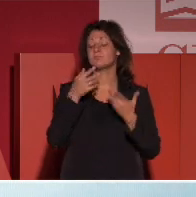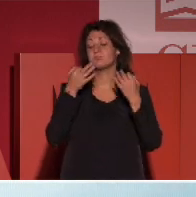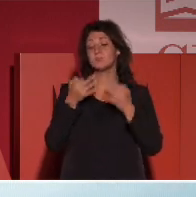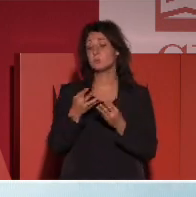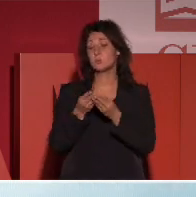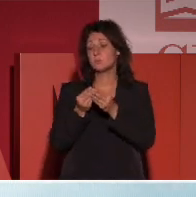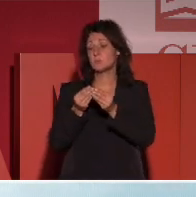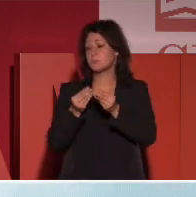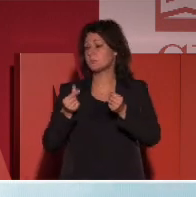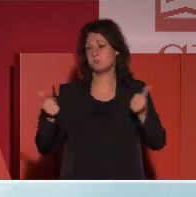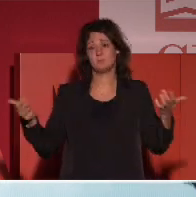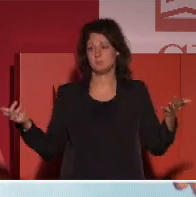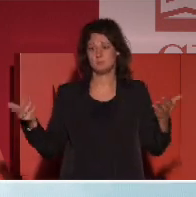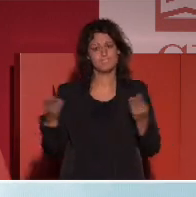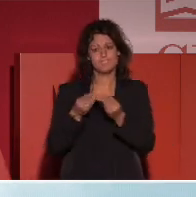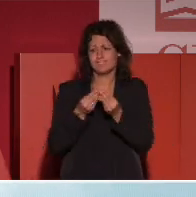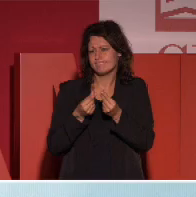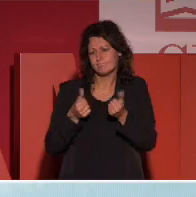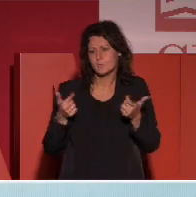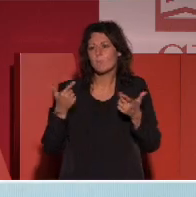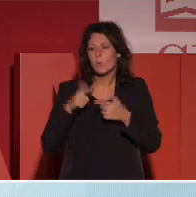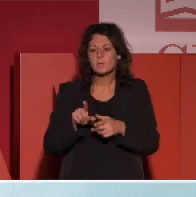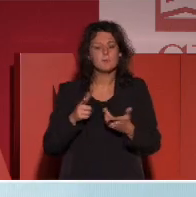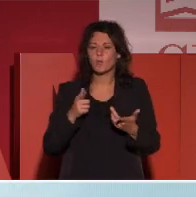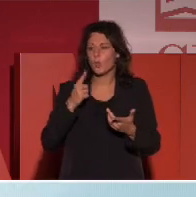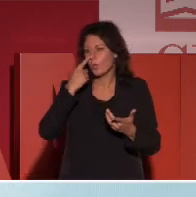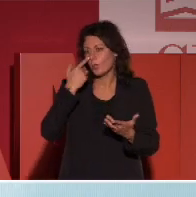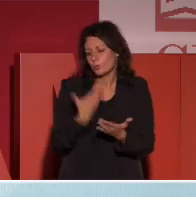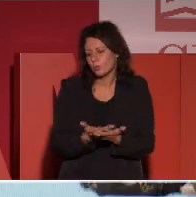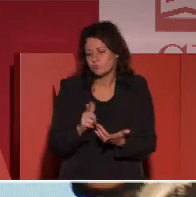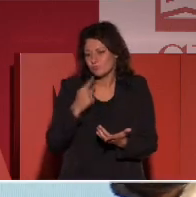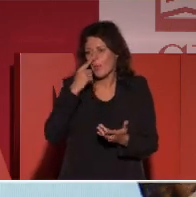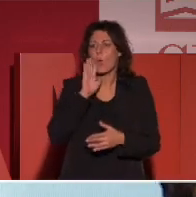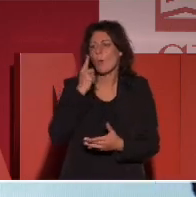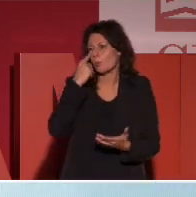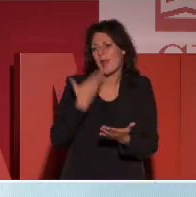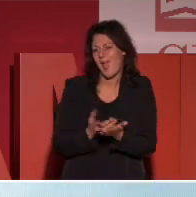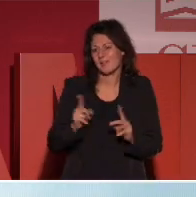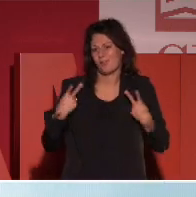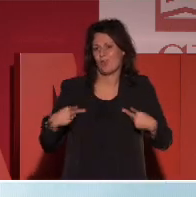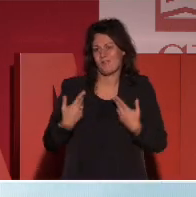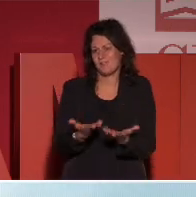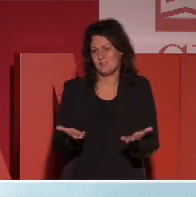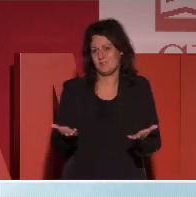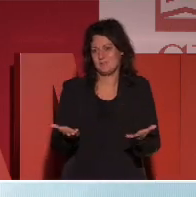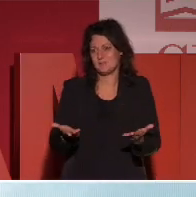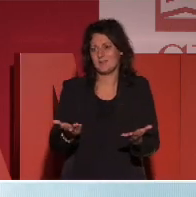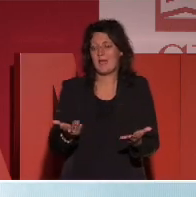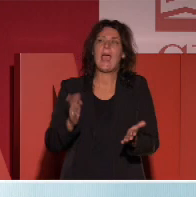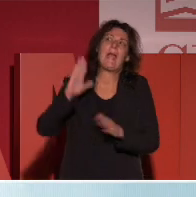si estinguerà per manifesta inadeguatezza alla vita indipendentemente dal clima mentre che per carità